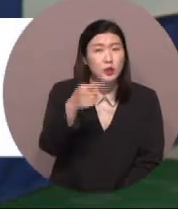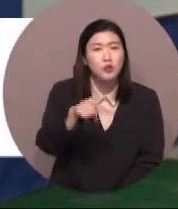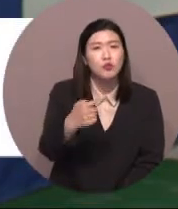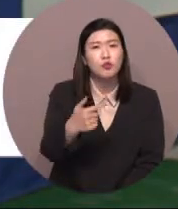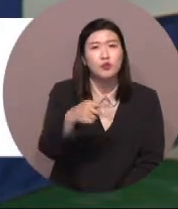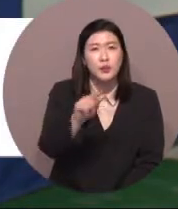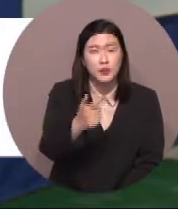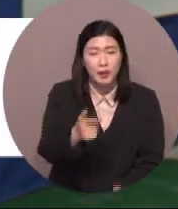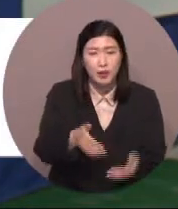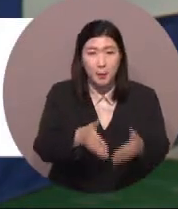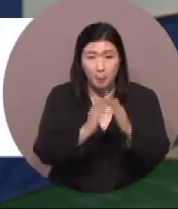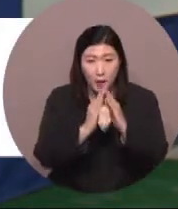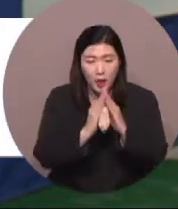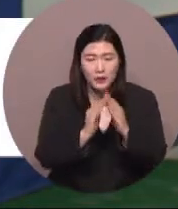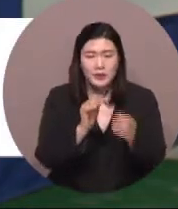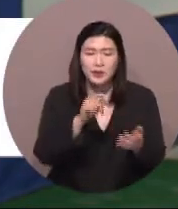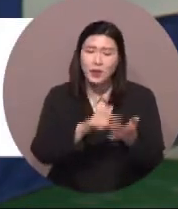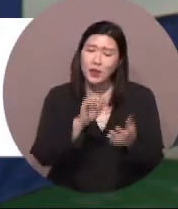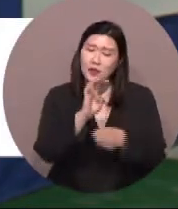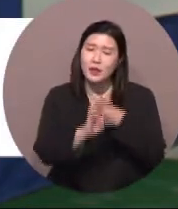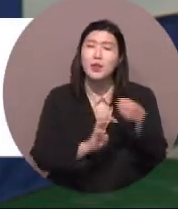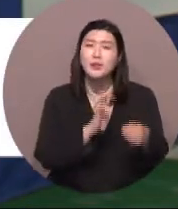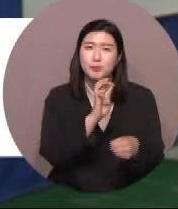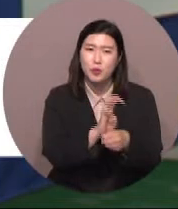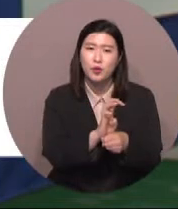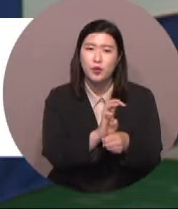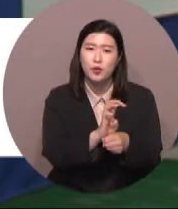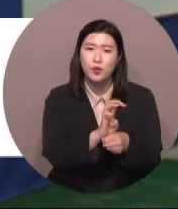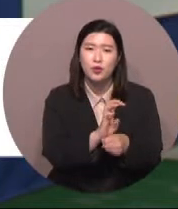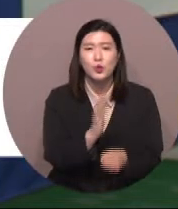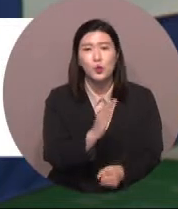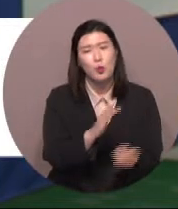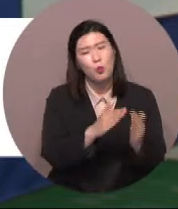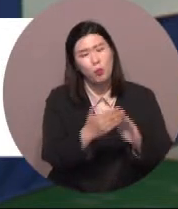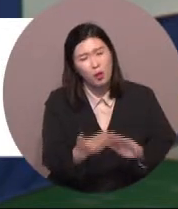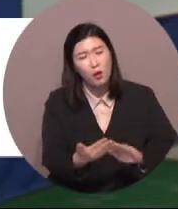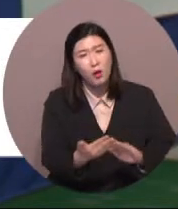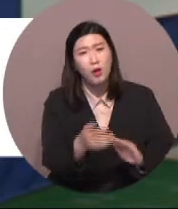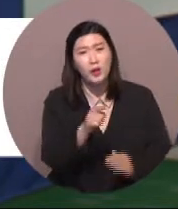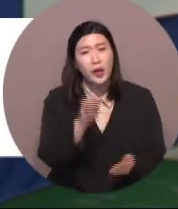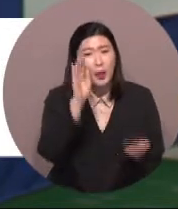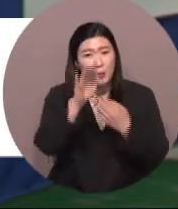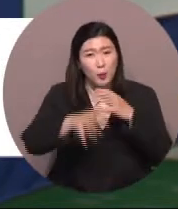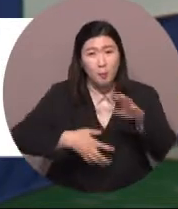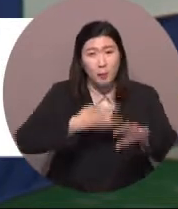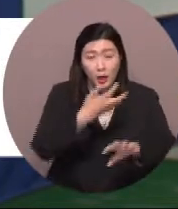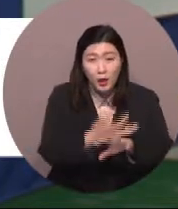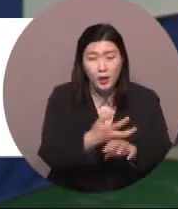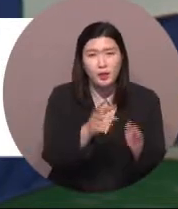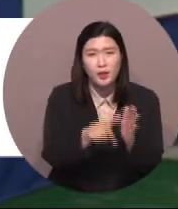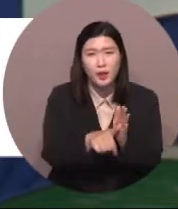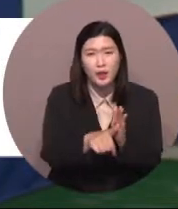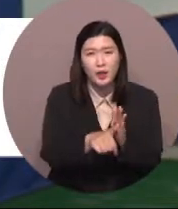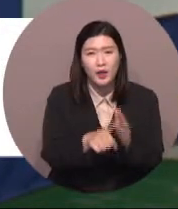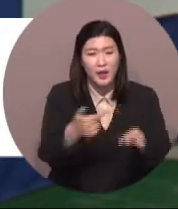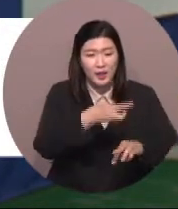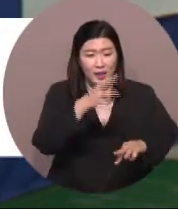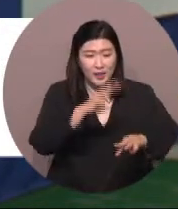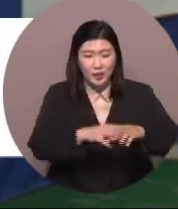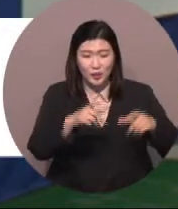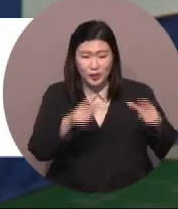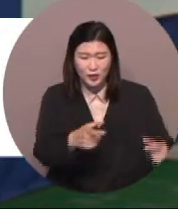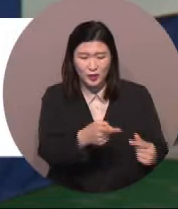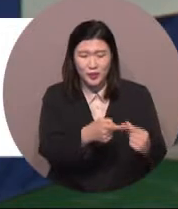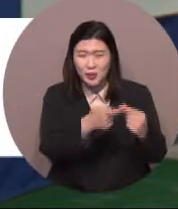건립된 지가 벌써 30년을 넘어서 40년으로 가고 있기 때문에 앞으로 둔산 신도시를 재개발한다고 했을